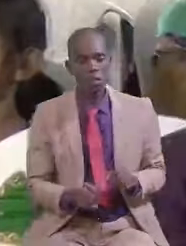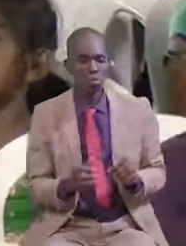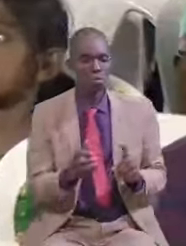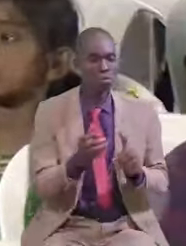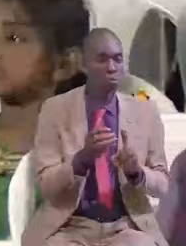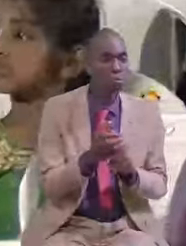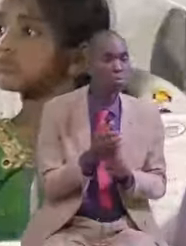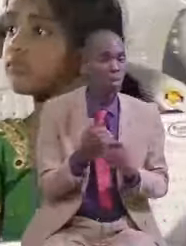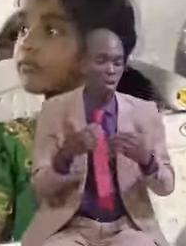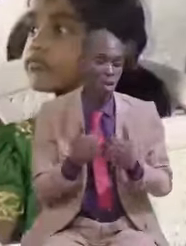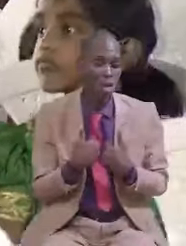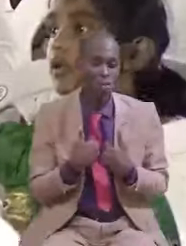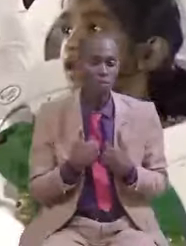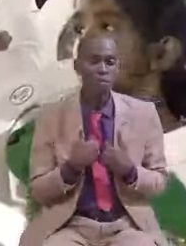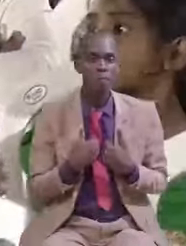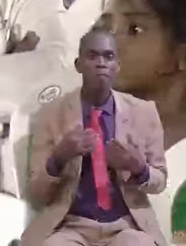Je réclame cela de Christ.